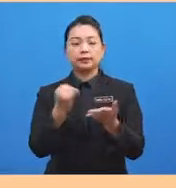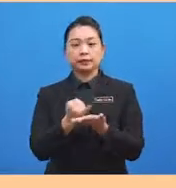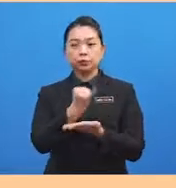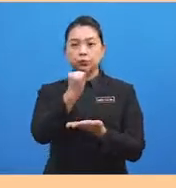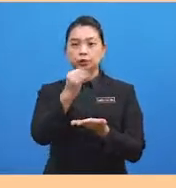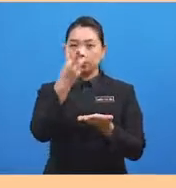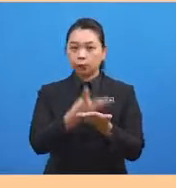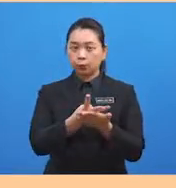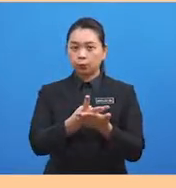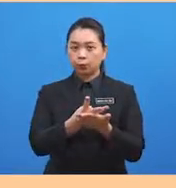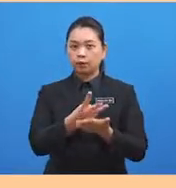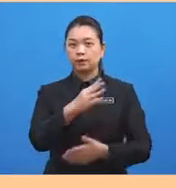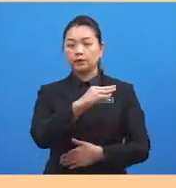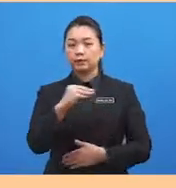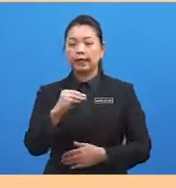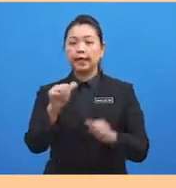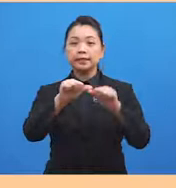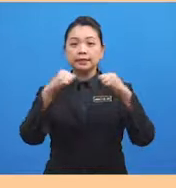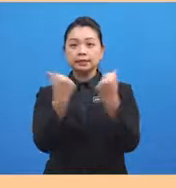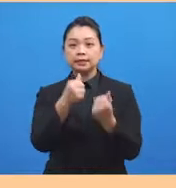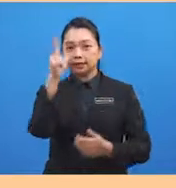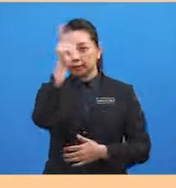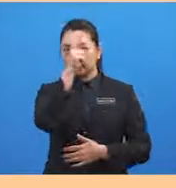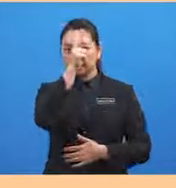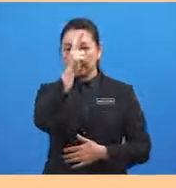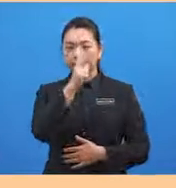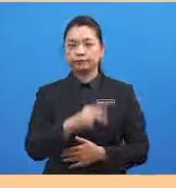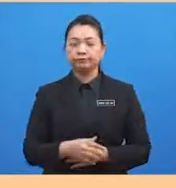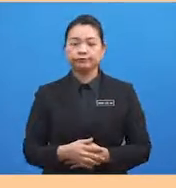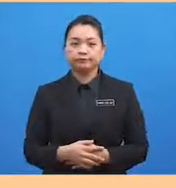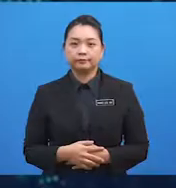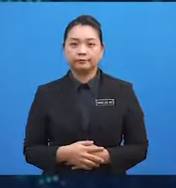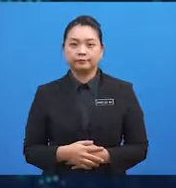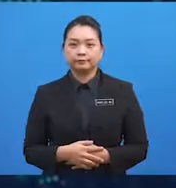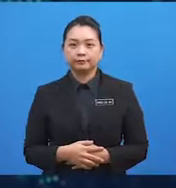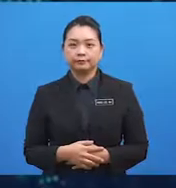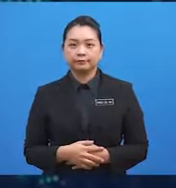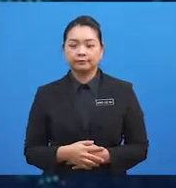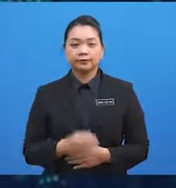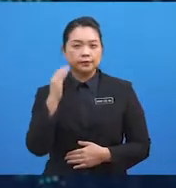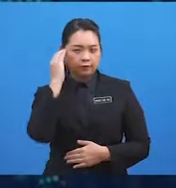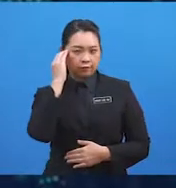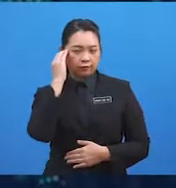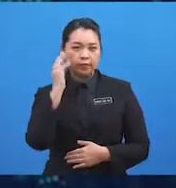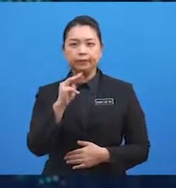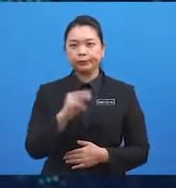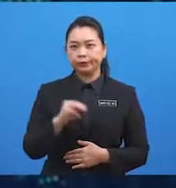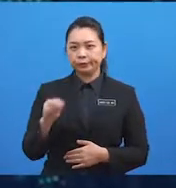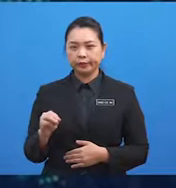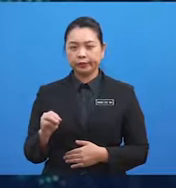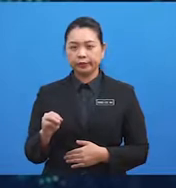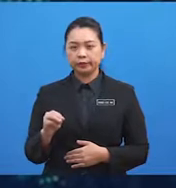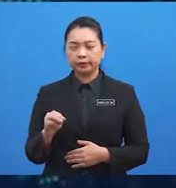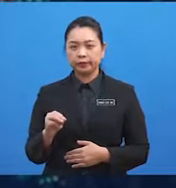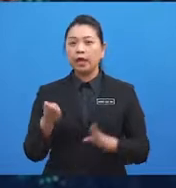institusi keuangan serta agensi kerajaan. Tahukah murid-murid,